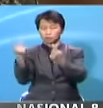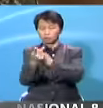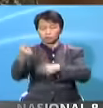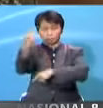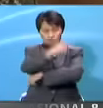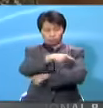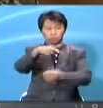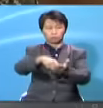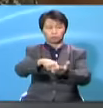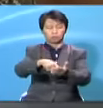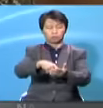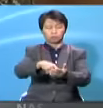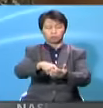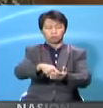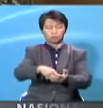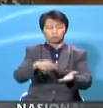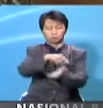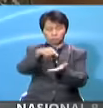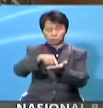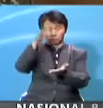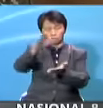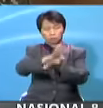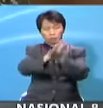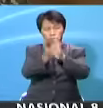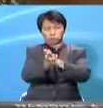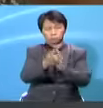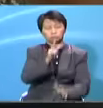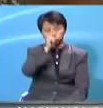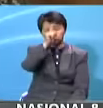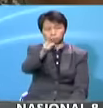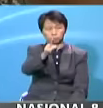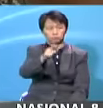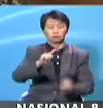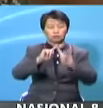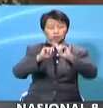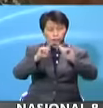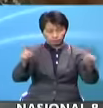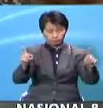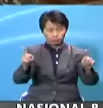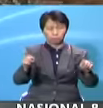ini, ini akan menjadi satu kenyataan. Tetapi